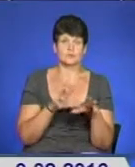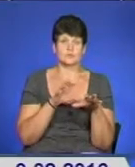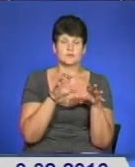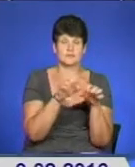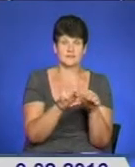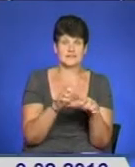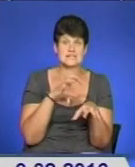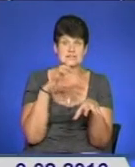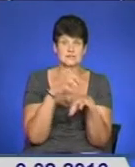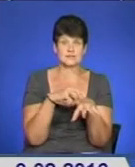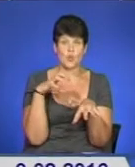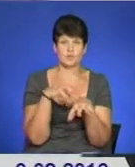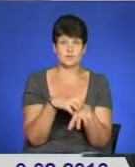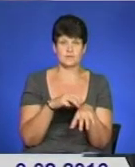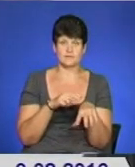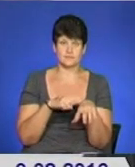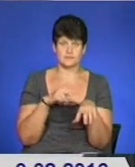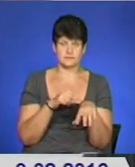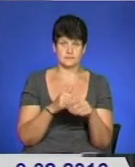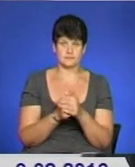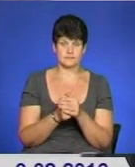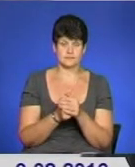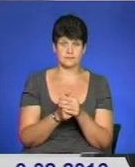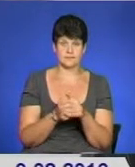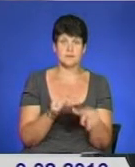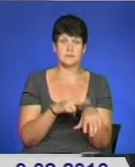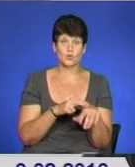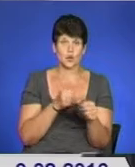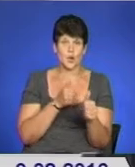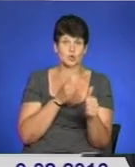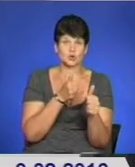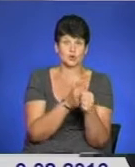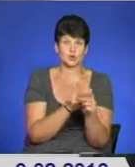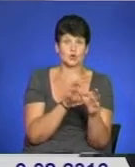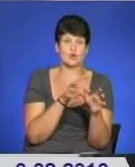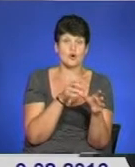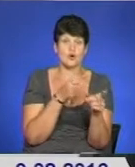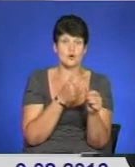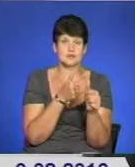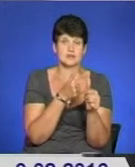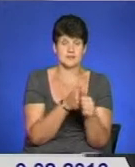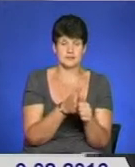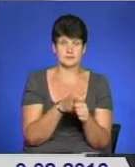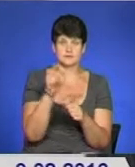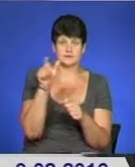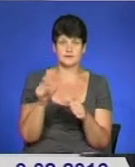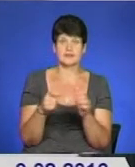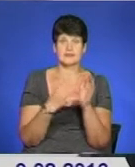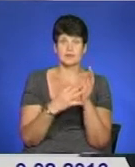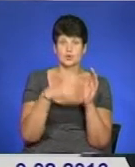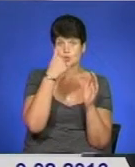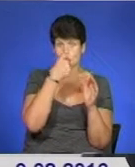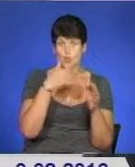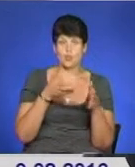опір, кусаючи правоохоронця. Патрульні догнали цього громадянина Нігерії, як ним виявився громадянин 90-го року